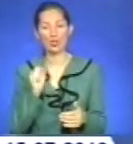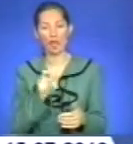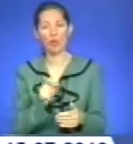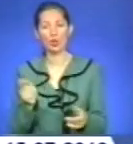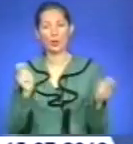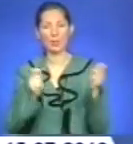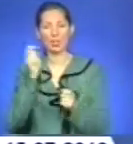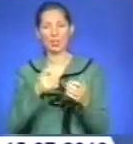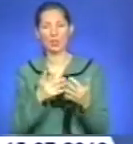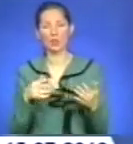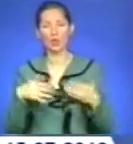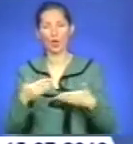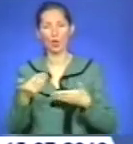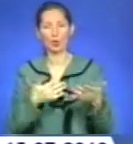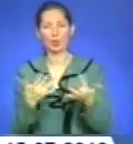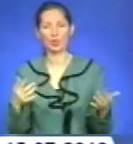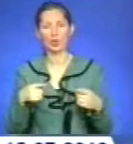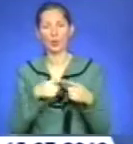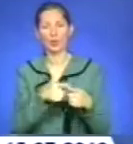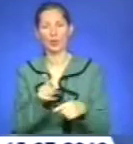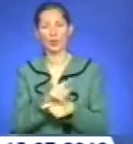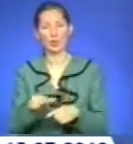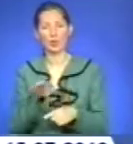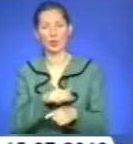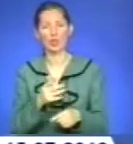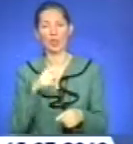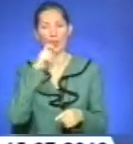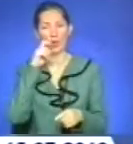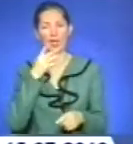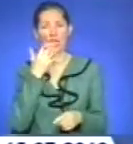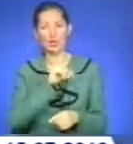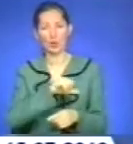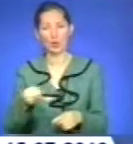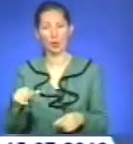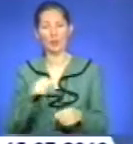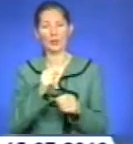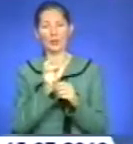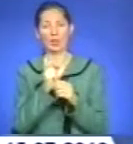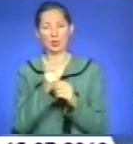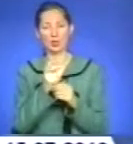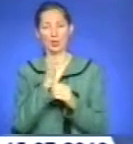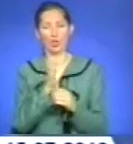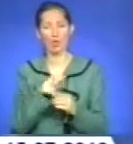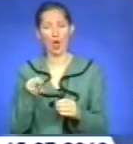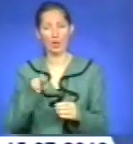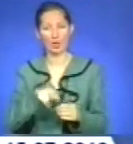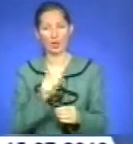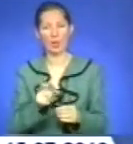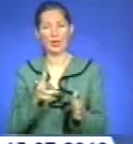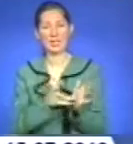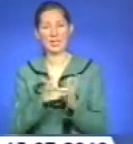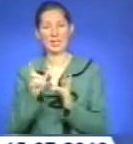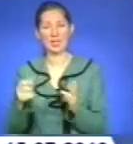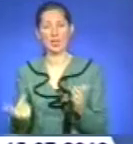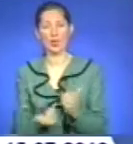різних куточків України і навіть із зарубіжжя. 13-14 липня християни знову прийшли до Марійського